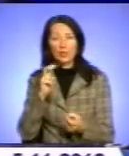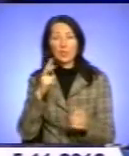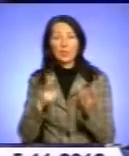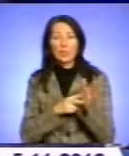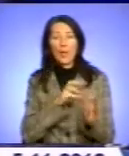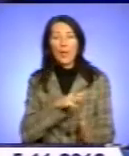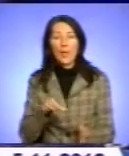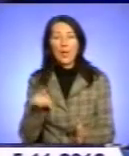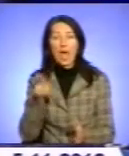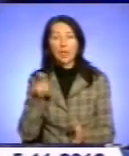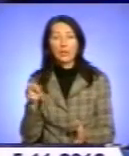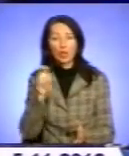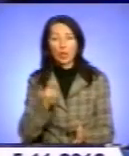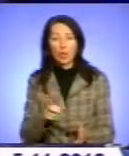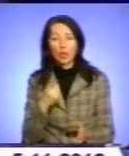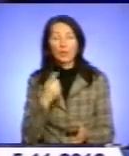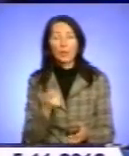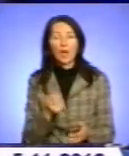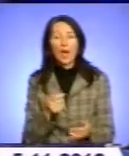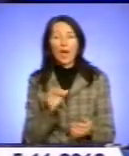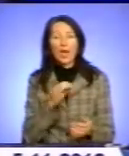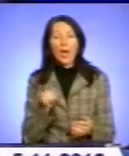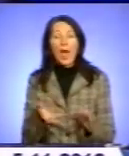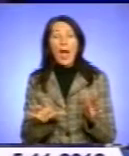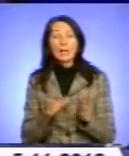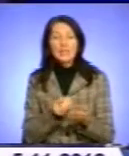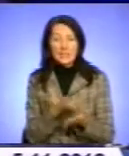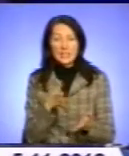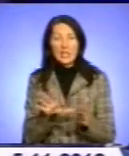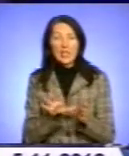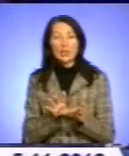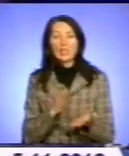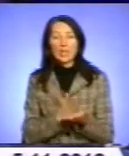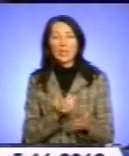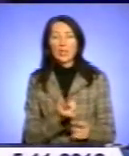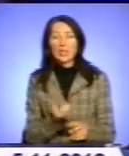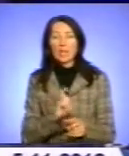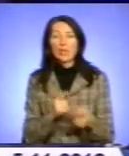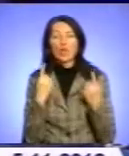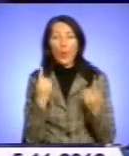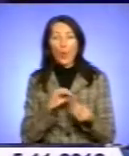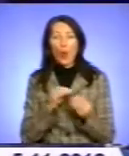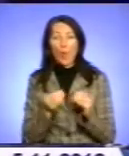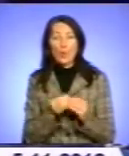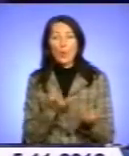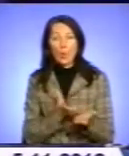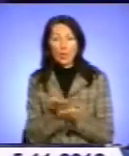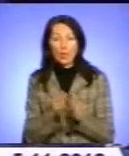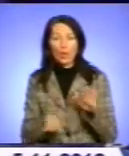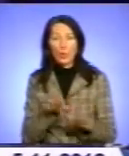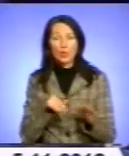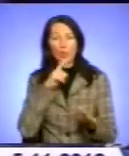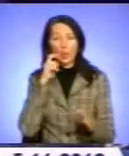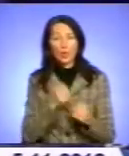повідомляє Комерсант Україна. Високі ціни на енергоносії є найбільшою проблемою платіжного балансу України. Щороку країна платить